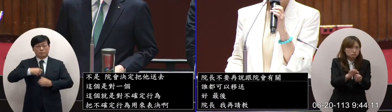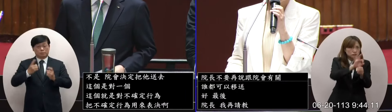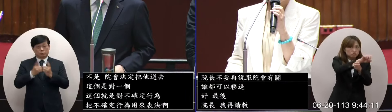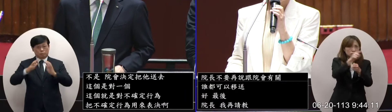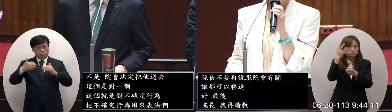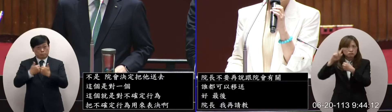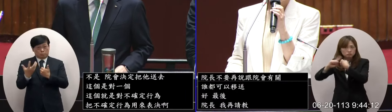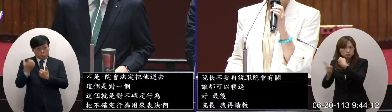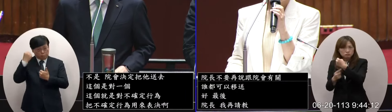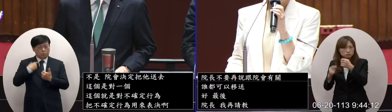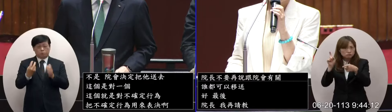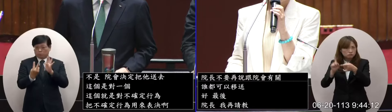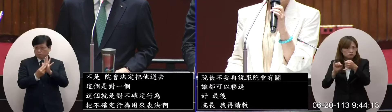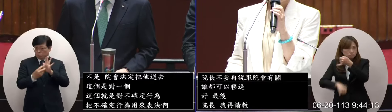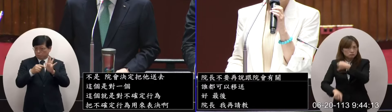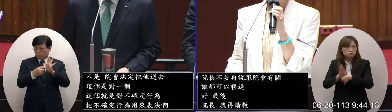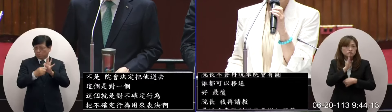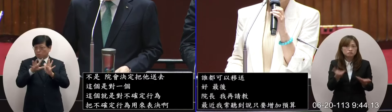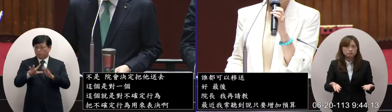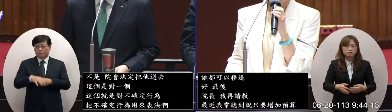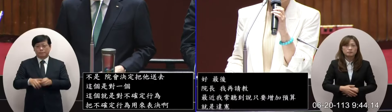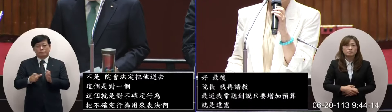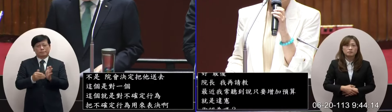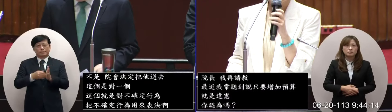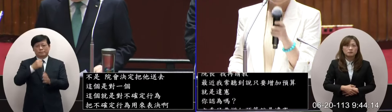国会的权责是有类似的规定的。